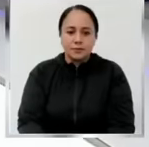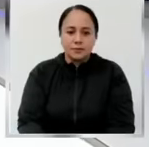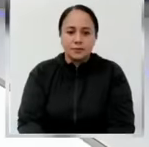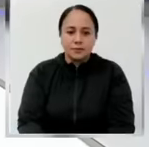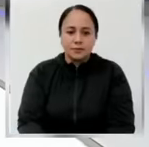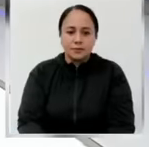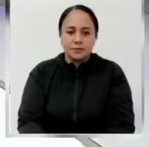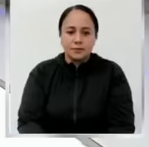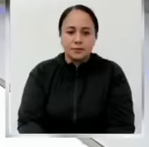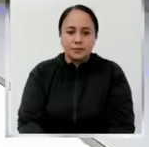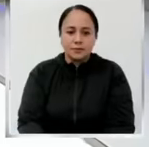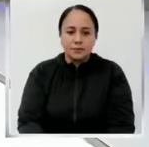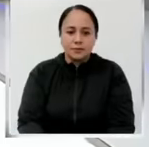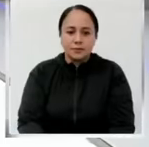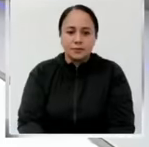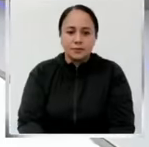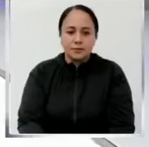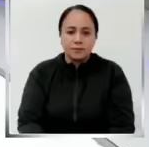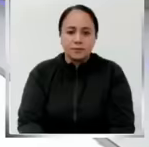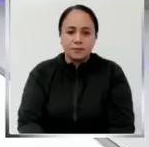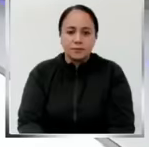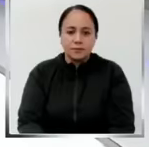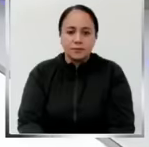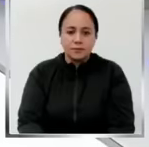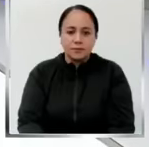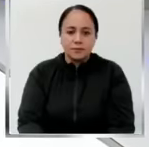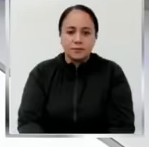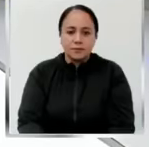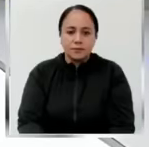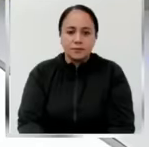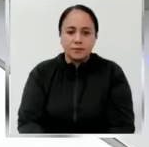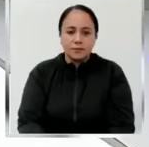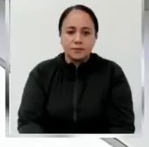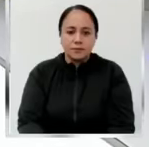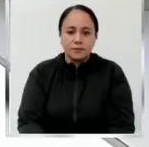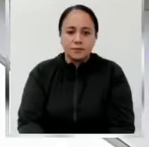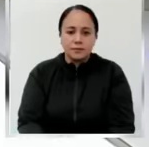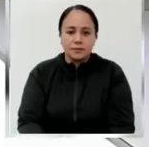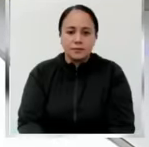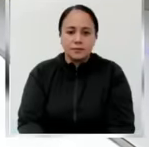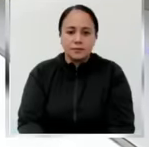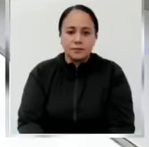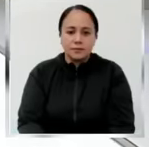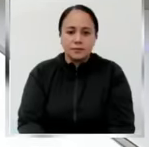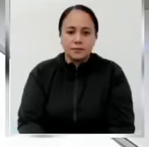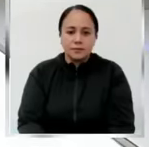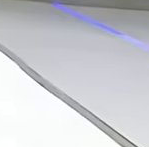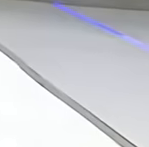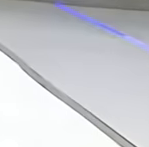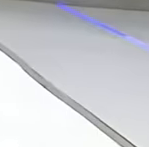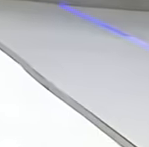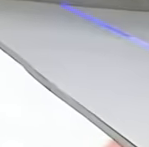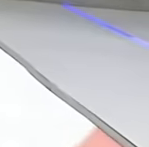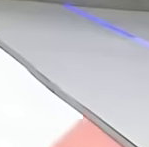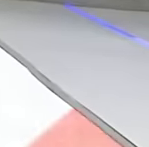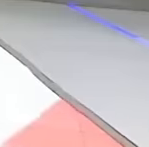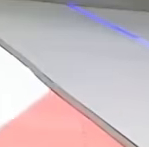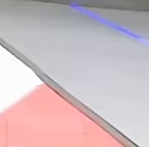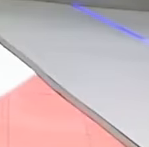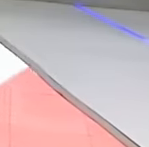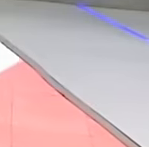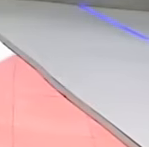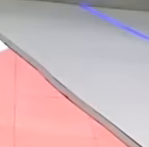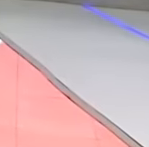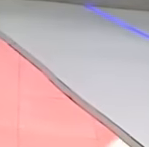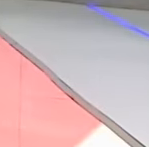Magandang gabi mga kapuso. Ako po ang inyong Kuya Kim na magbibigay sa inyo ng trivia sa likod ng mga trending na balita. Dumaloy ang mga tanong sa isip ng isang